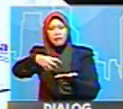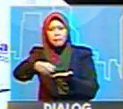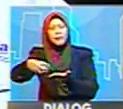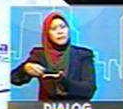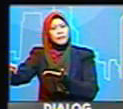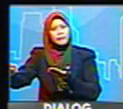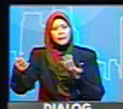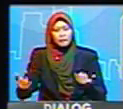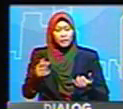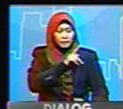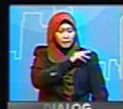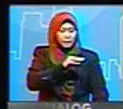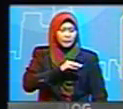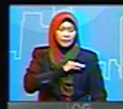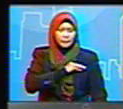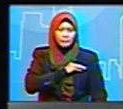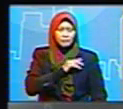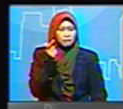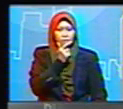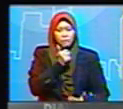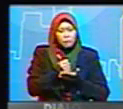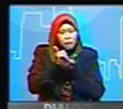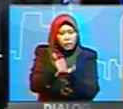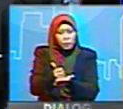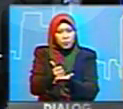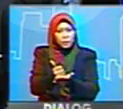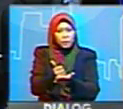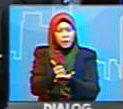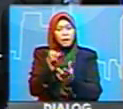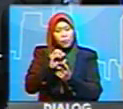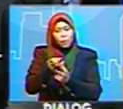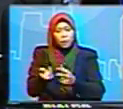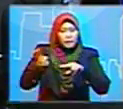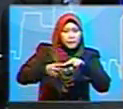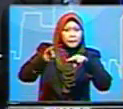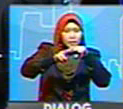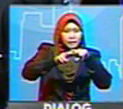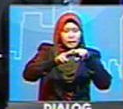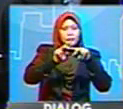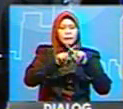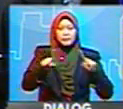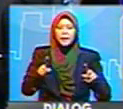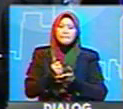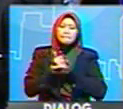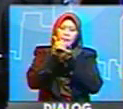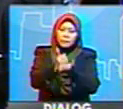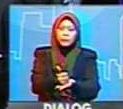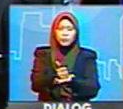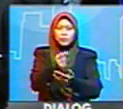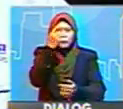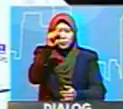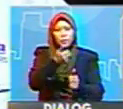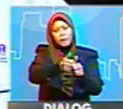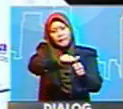dilakukan oleh Kementerian bukan setakat bantu untuk tingkatkan pengeluaran tetapi bantu mereka untuk lari daripada